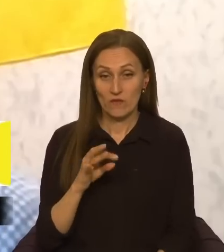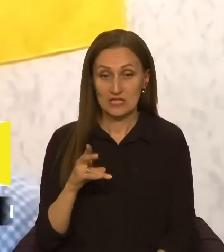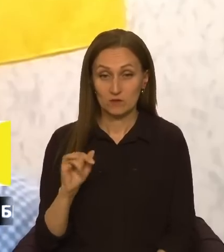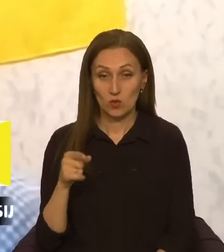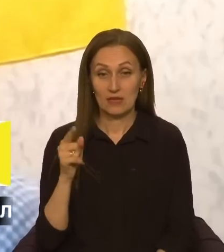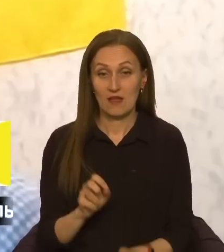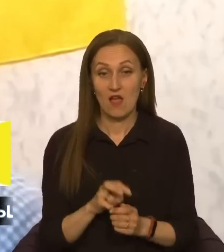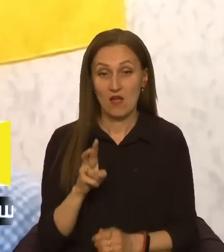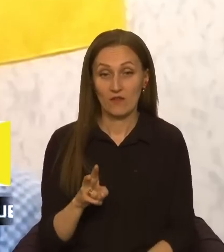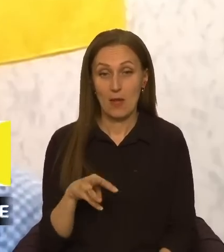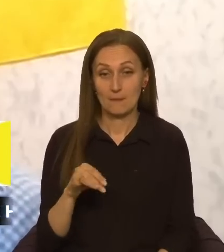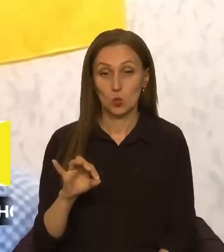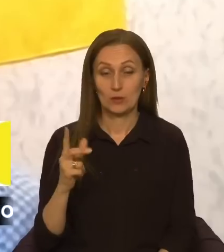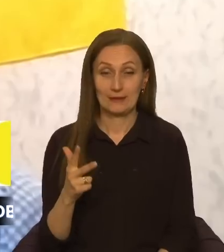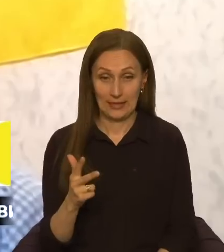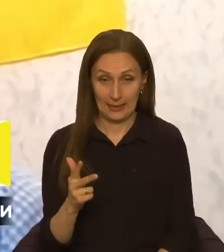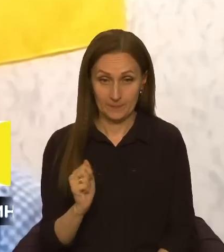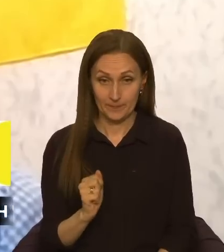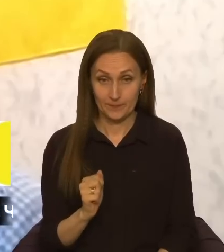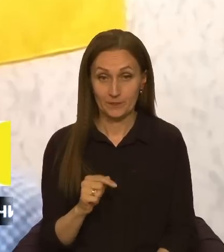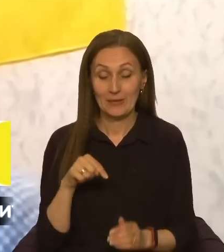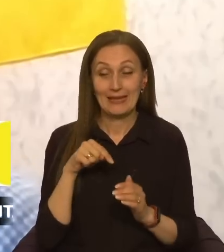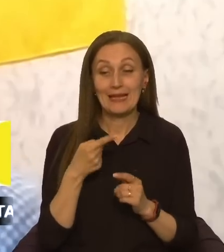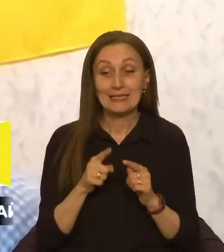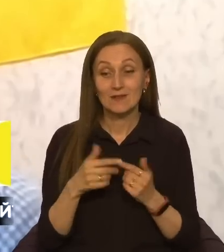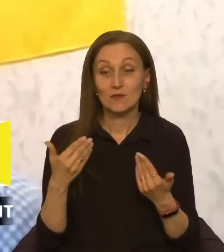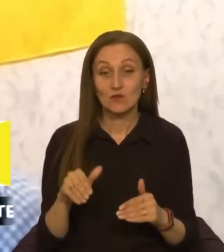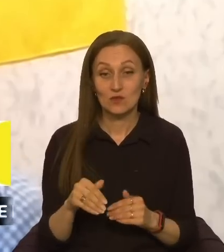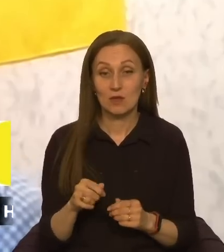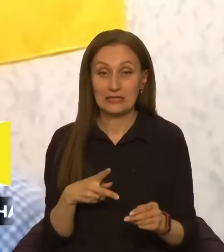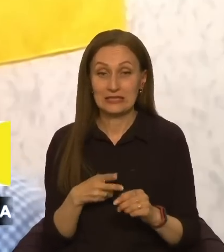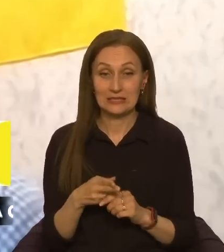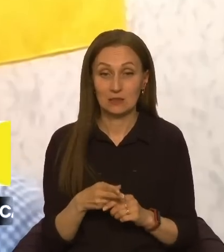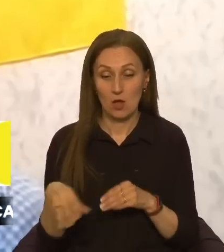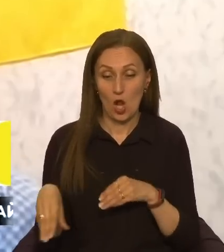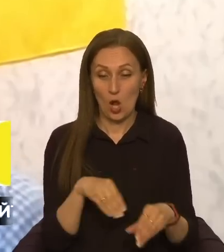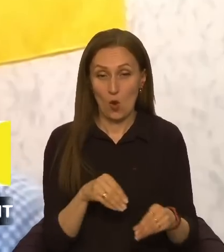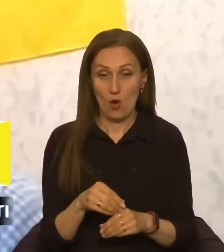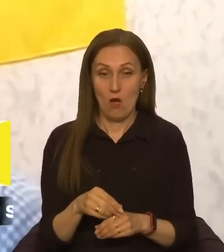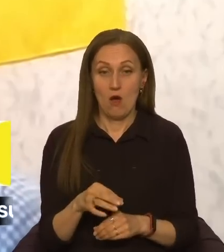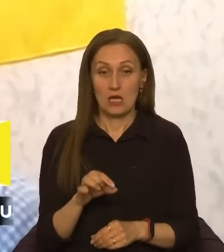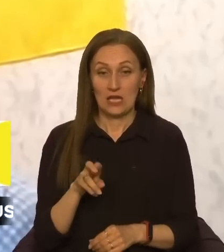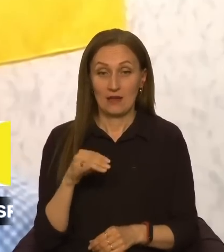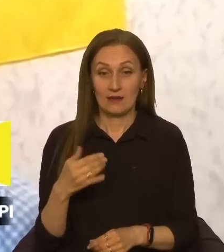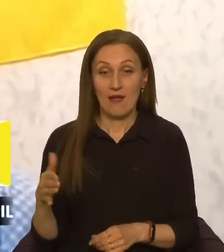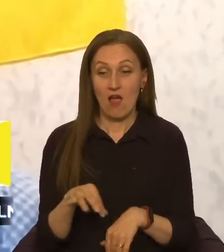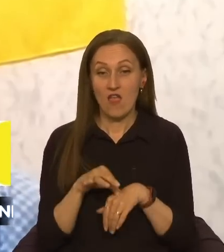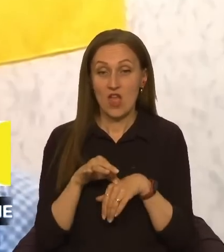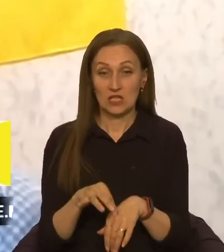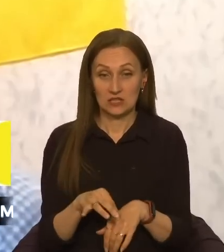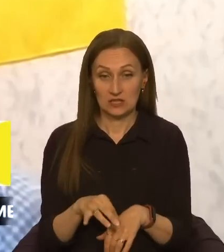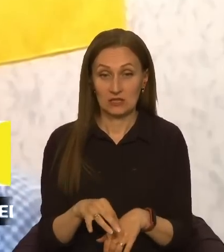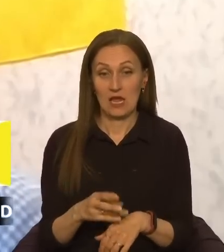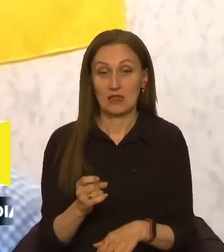Берхівського, та вихід на М-03. Тобто це вже перерізання логістичної артерії, яка веде